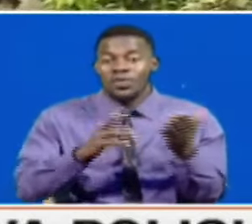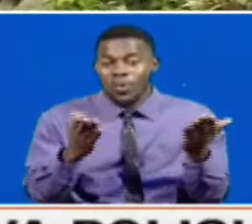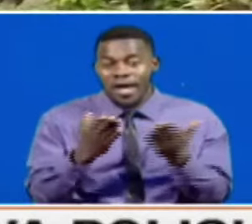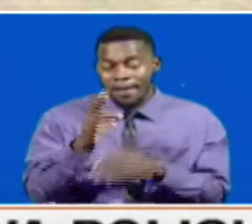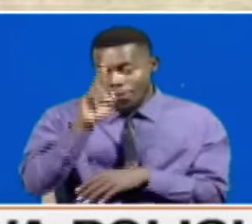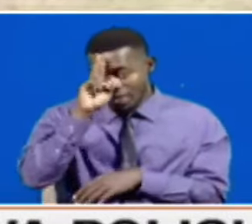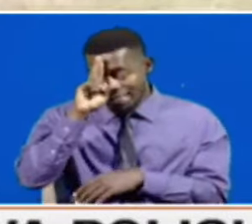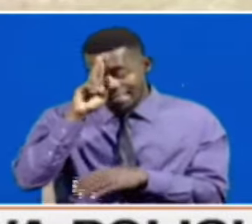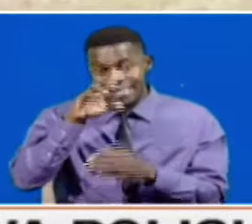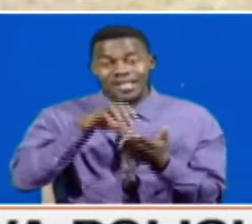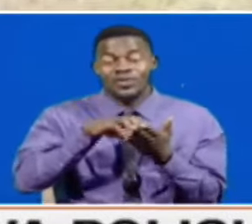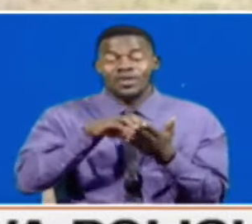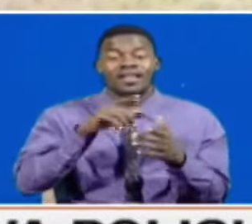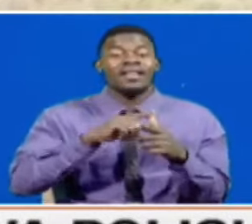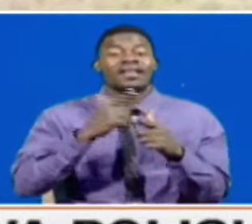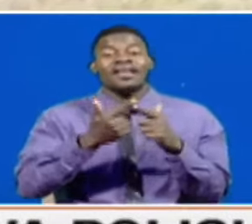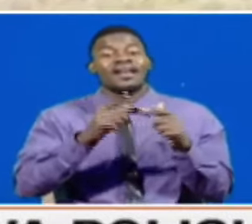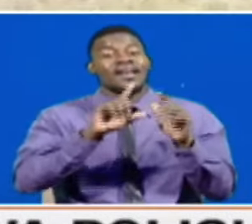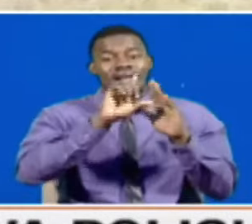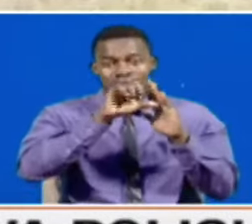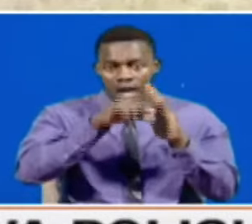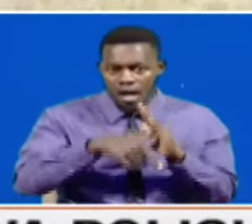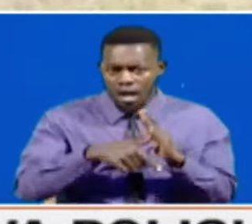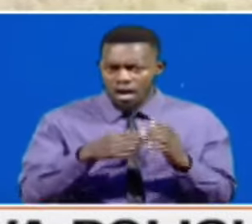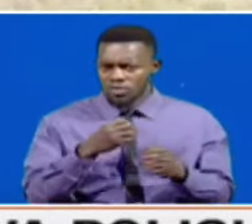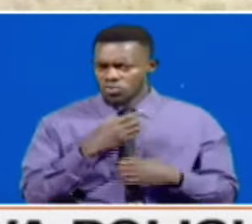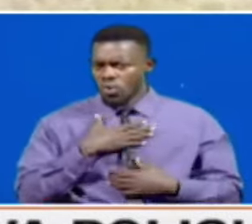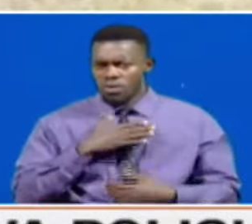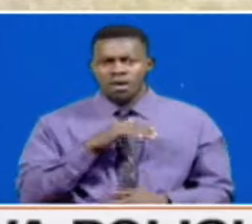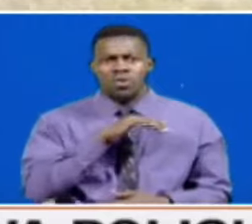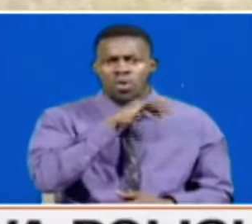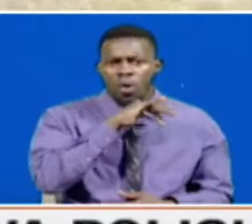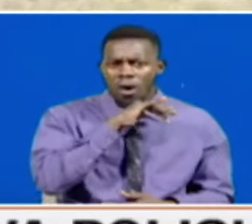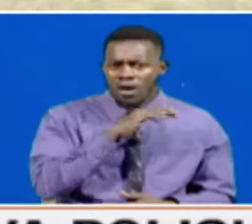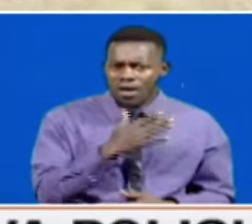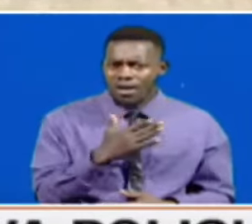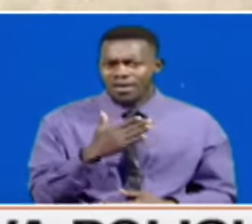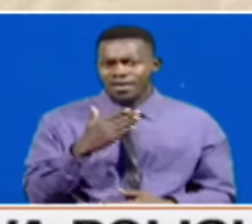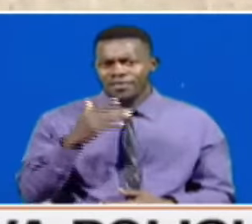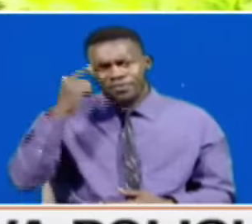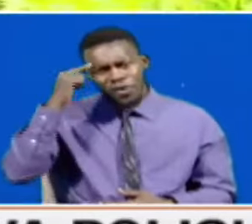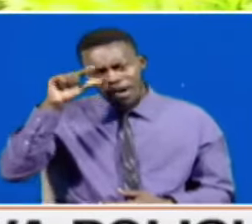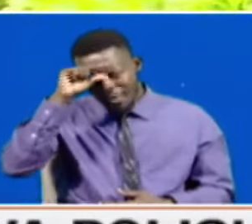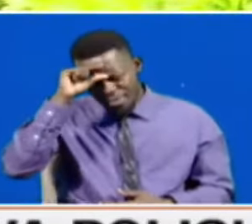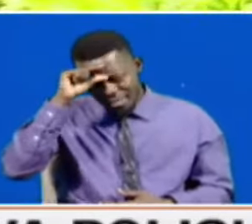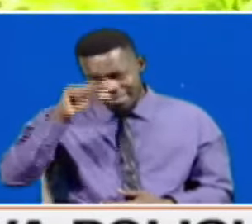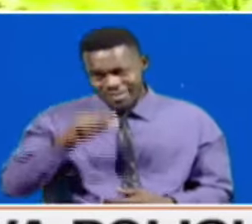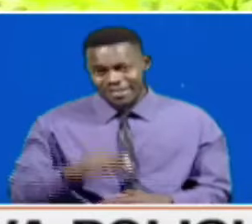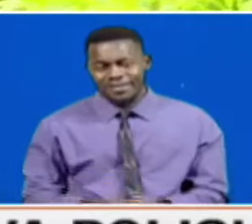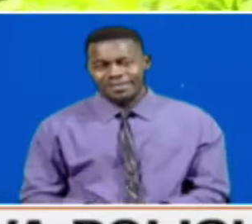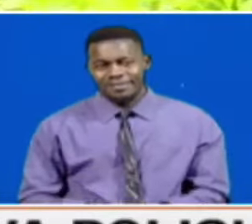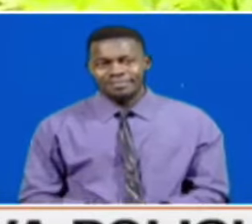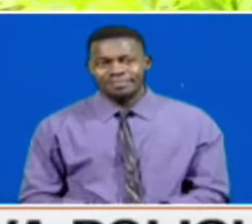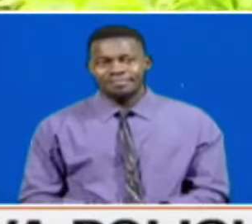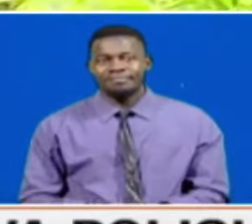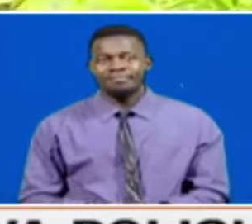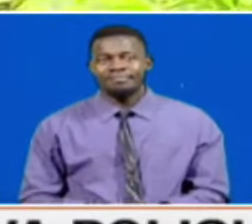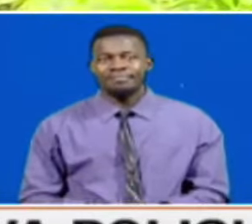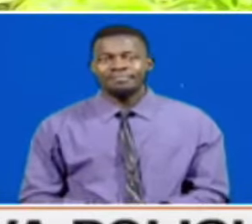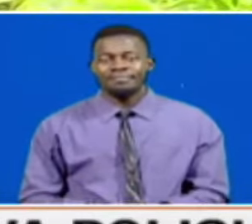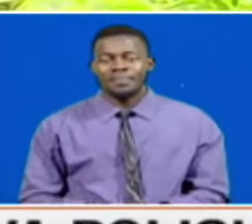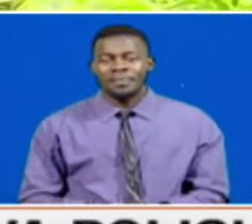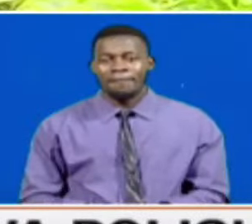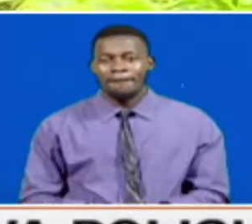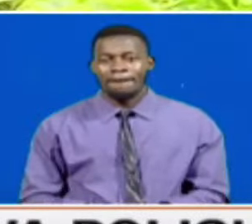karama ndip baad ikab kuwa mbwa huyo alikuwa mali ya serikali hiyo jumanne